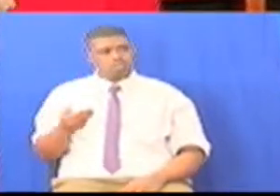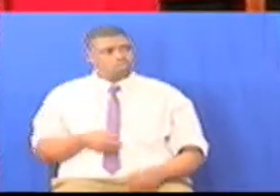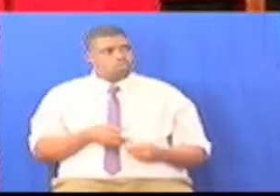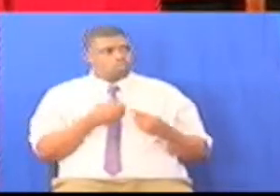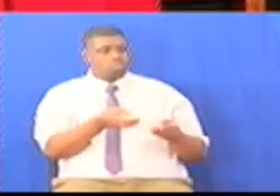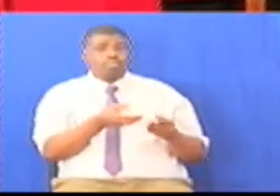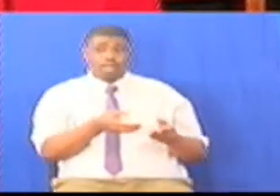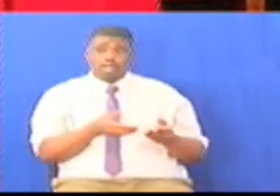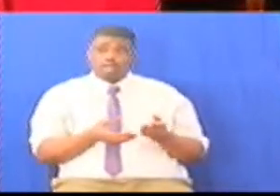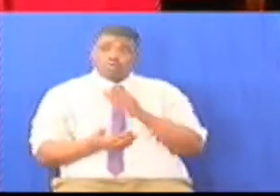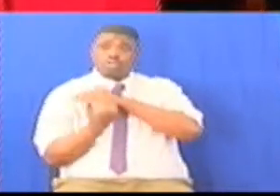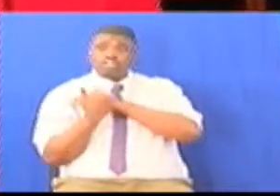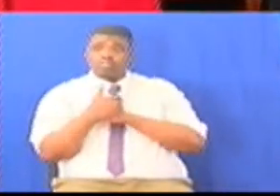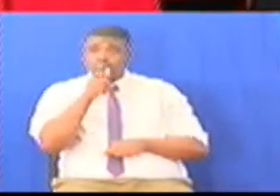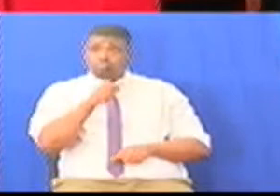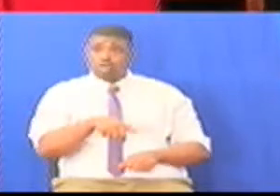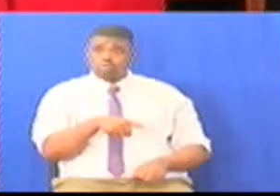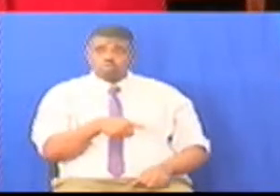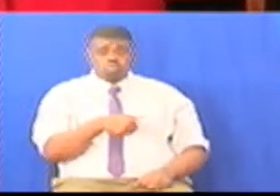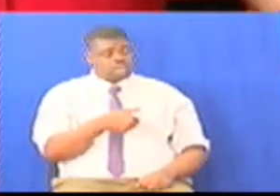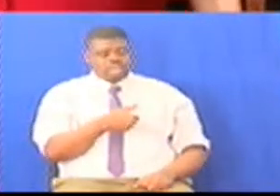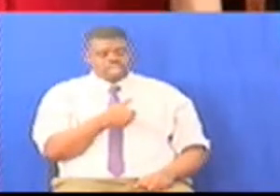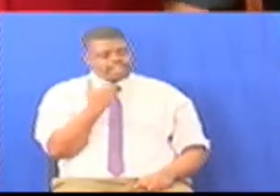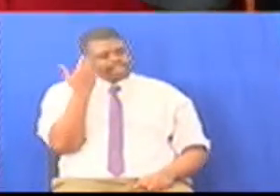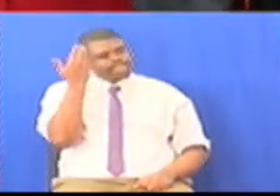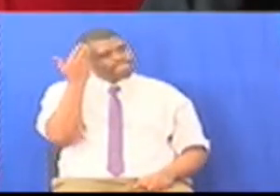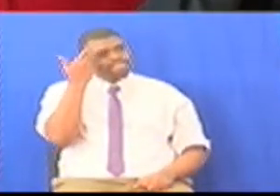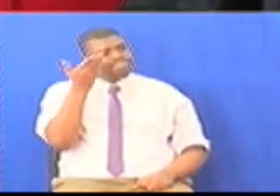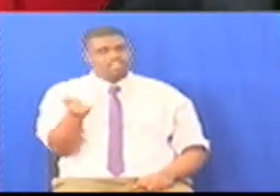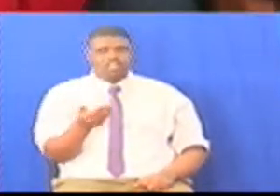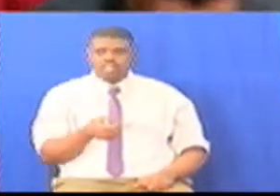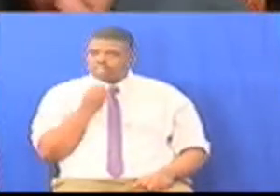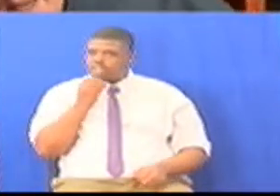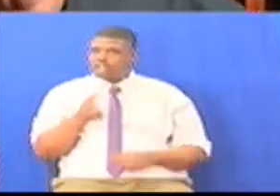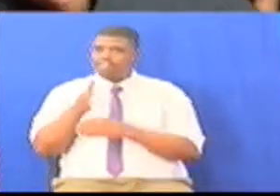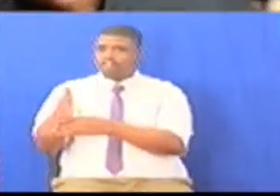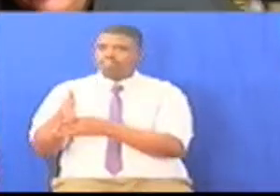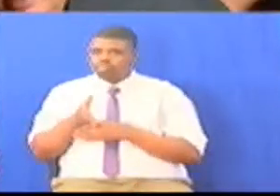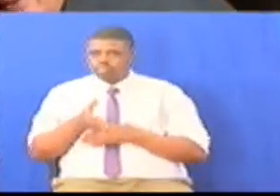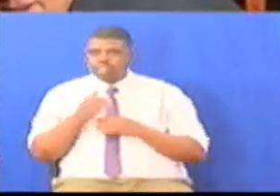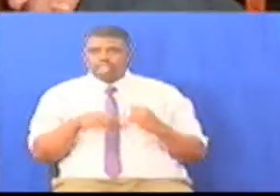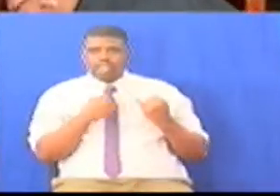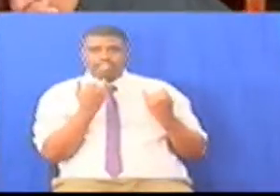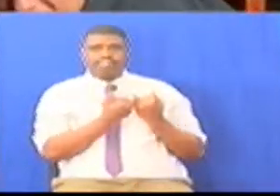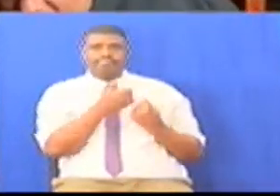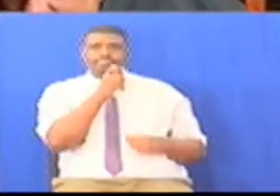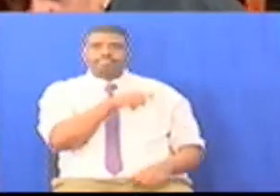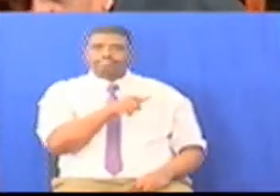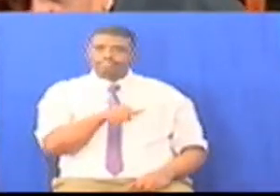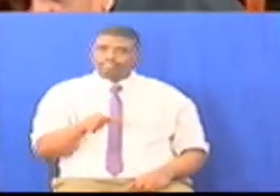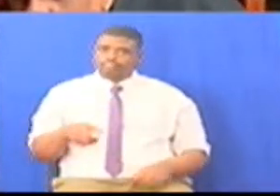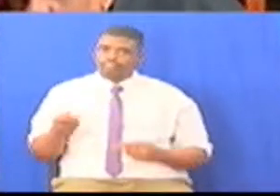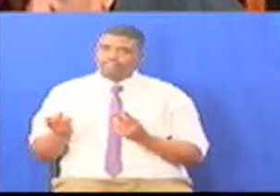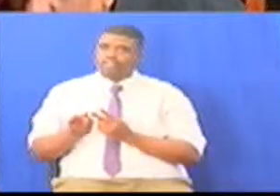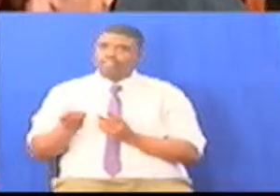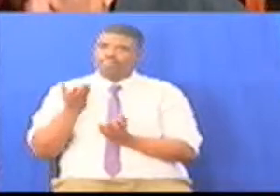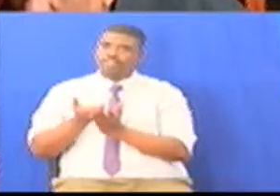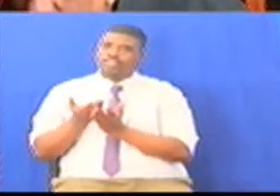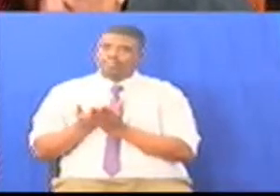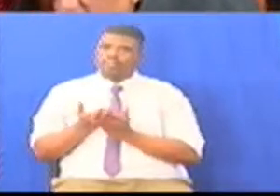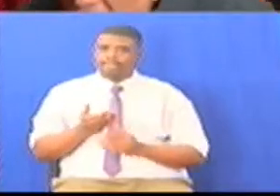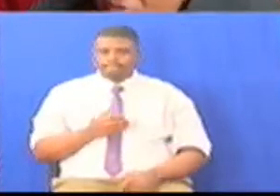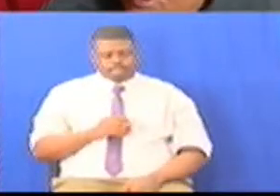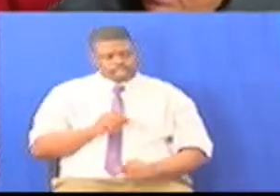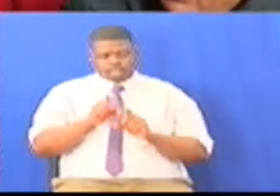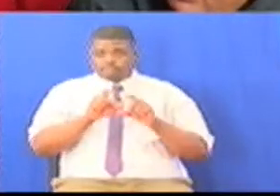watu wasiohusika na utoaji wa taarifa za wanufaika wa makampuni na asasi za kiraia kama inavyopendekezwa na ibara ya 5 ya